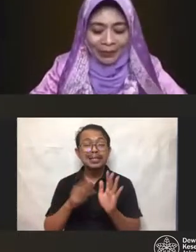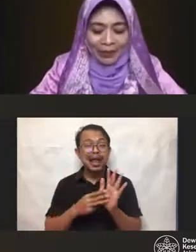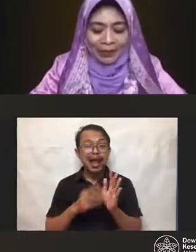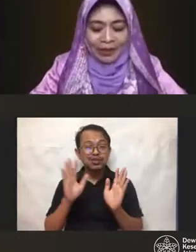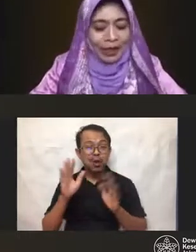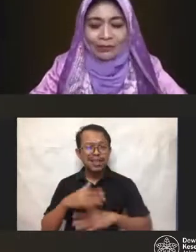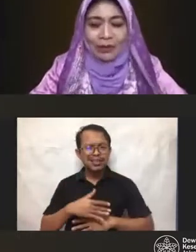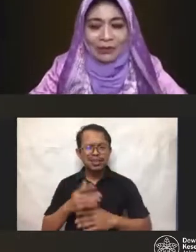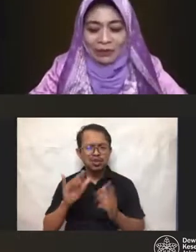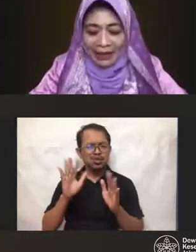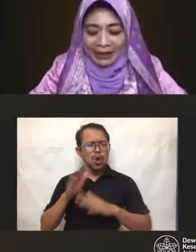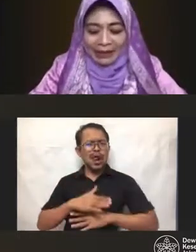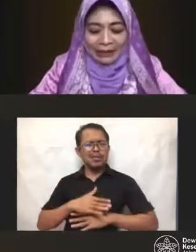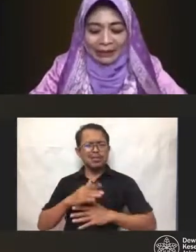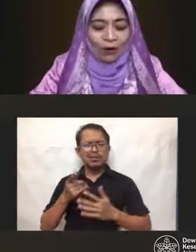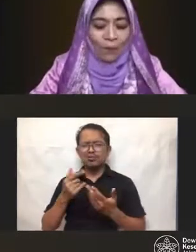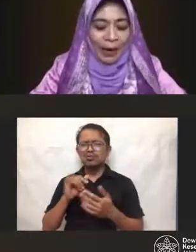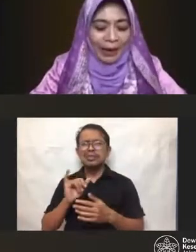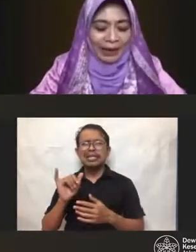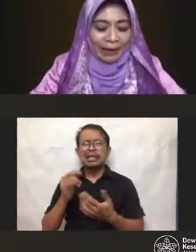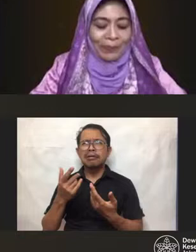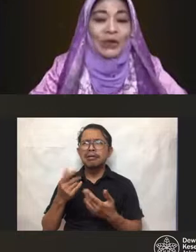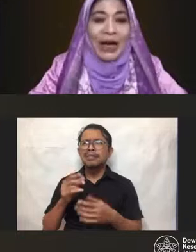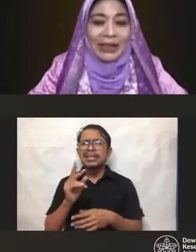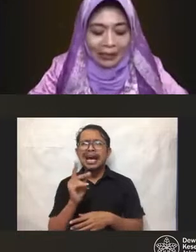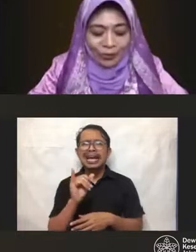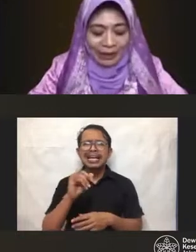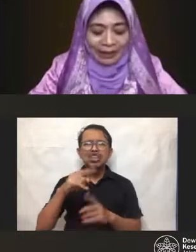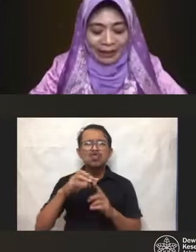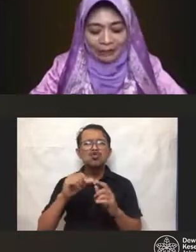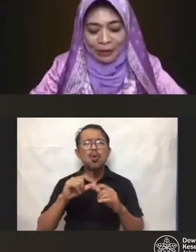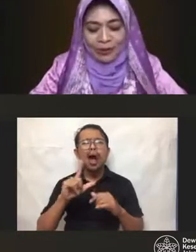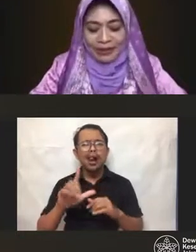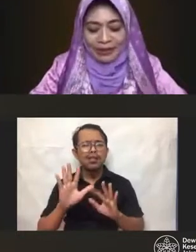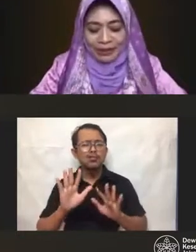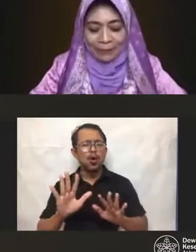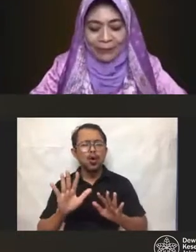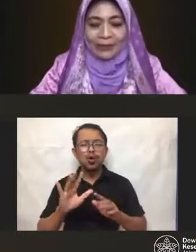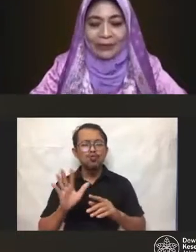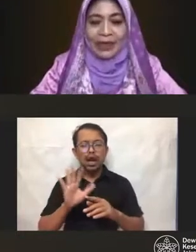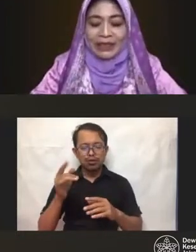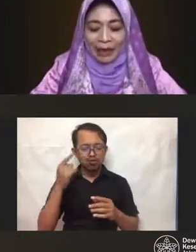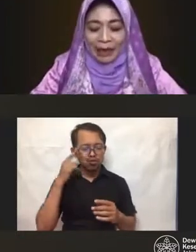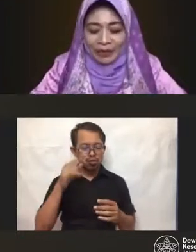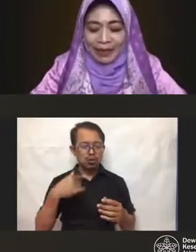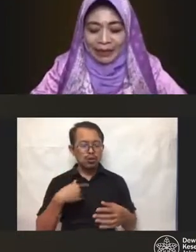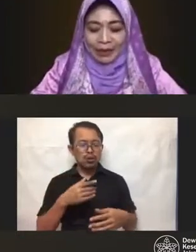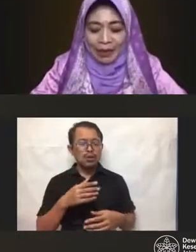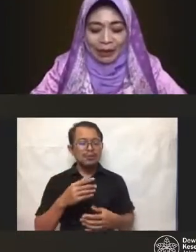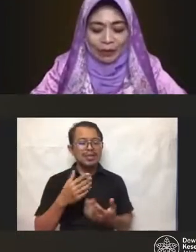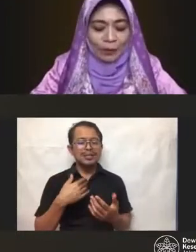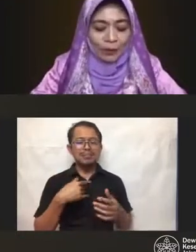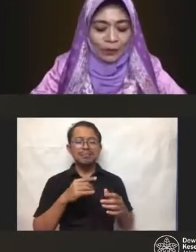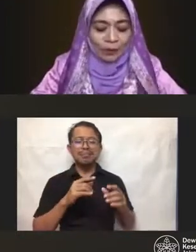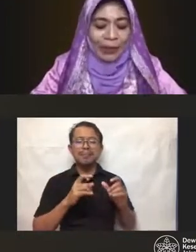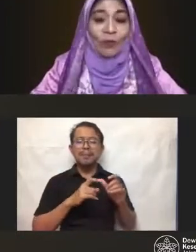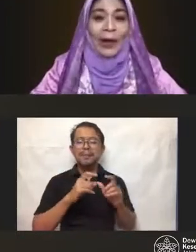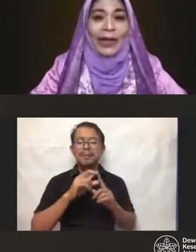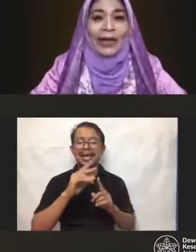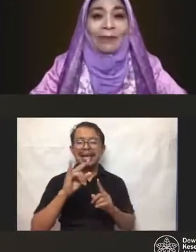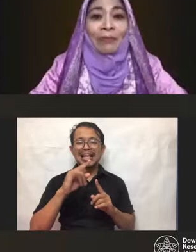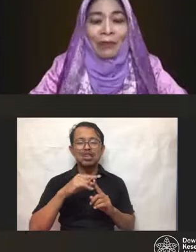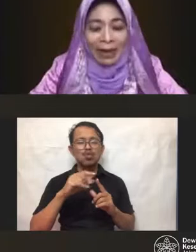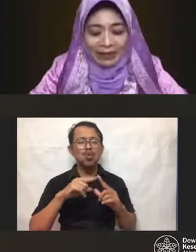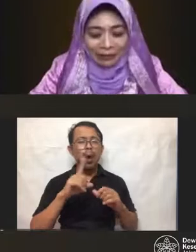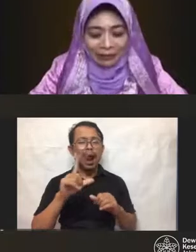ritual. Salat belum dimaknai sebagai upaya penguatan kualitas spiritual diri. Seharusnya ya salat itu berujung pada